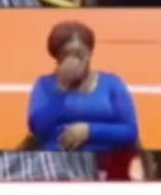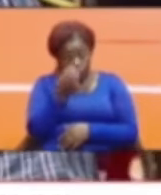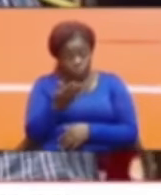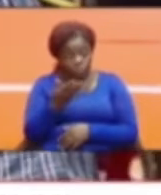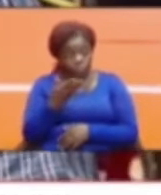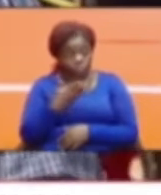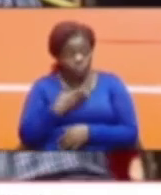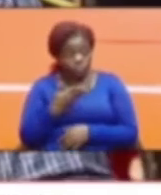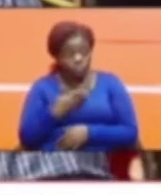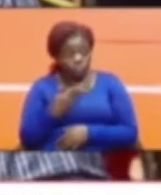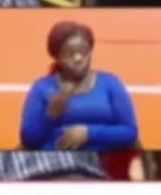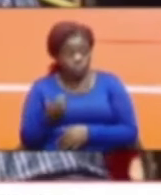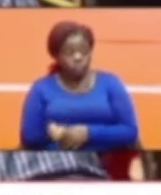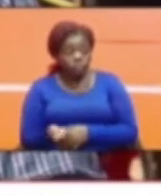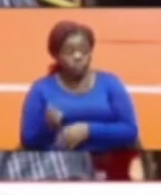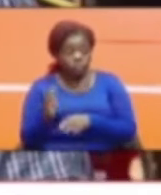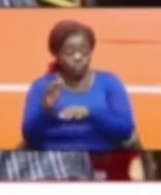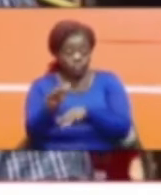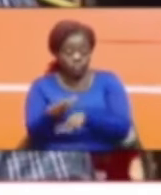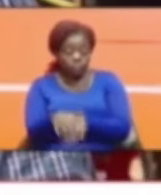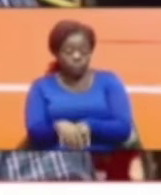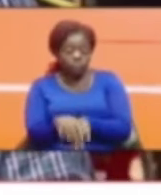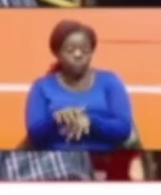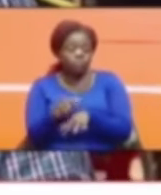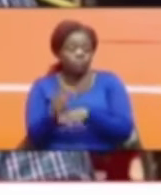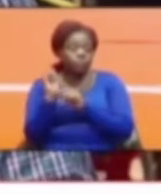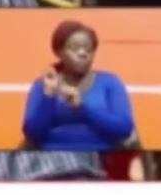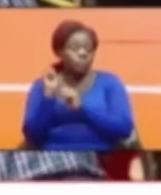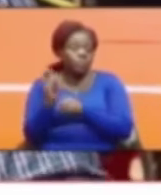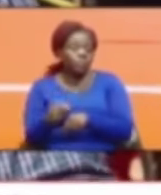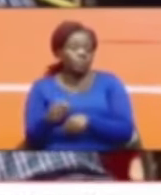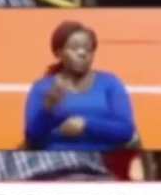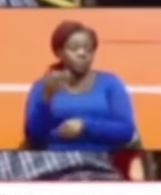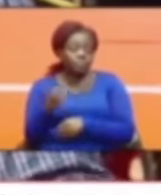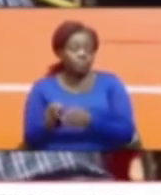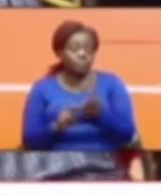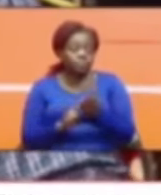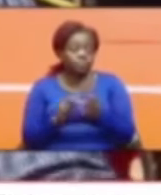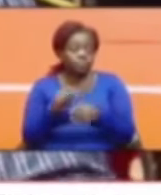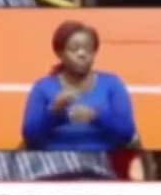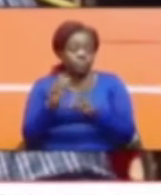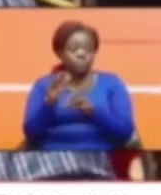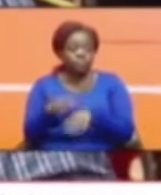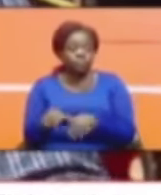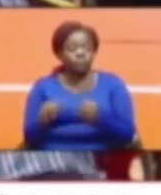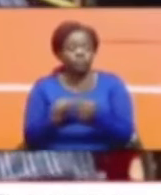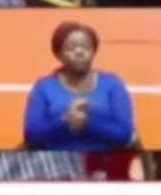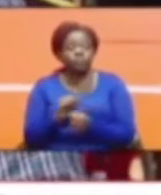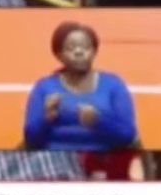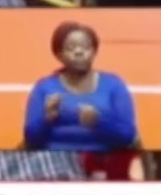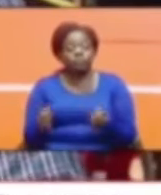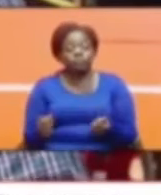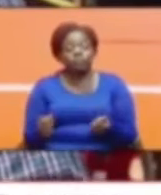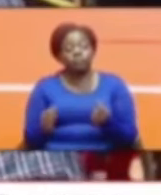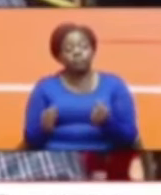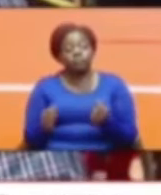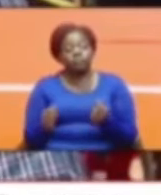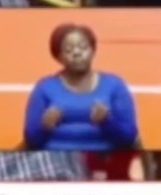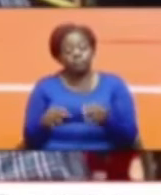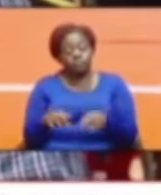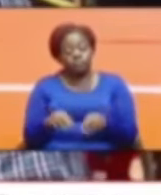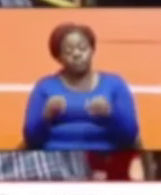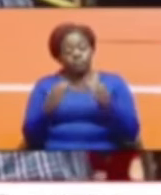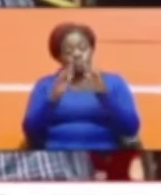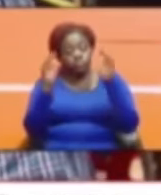Tulina enkumbi ze tuleese nga bw'oba zikozesa mu kulima to destroy nga soil structure